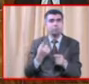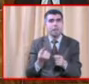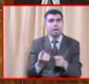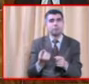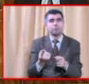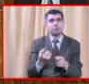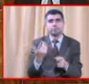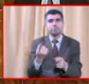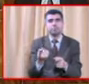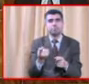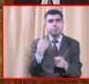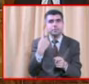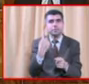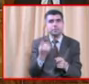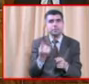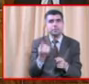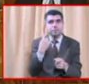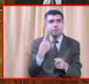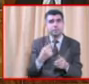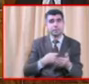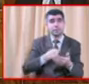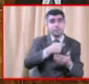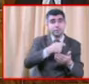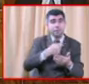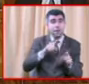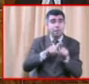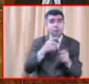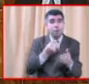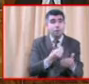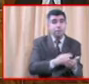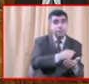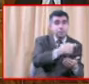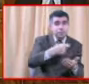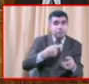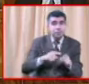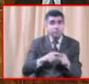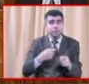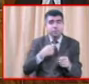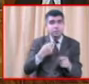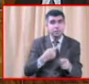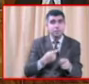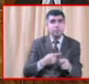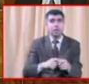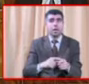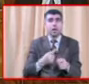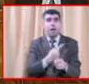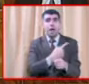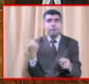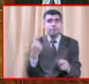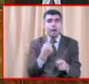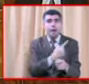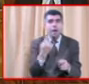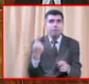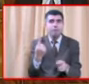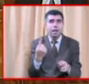للتلميذ فهي غير معممة. كنلقاو في واحد المنطقة ولا في واحد الدوار يعني تلاميذ